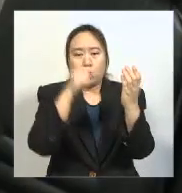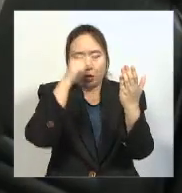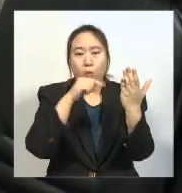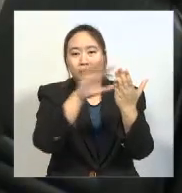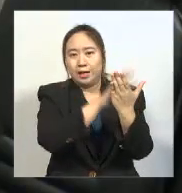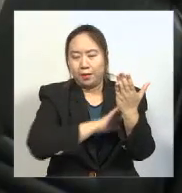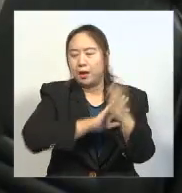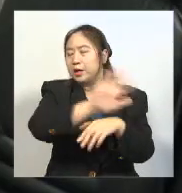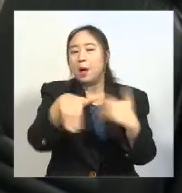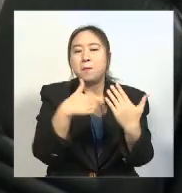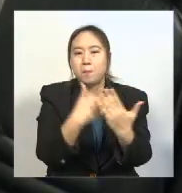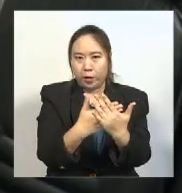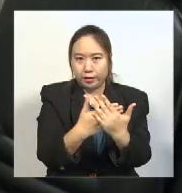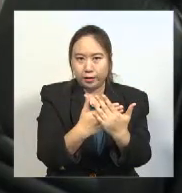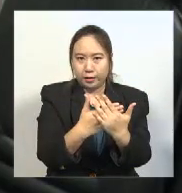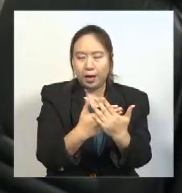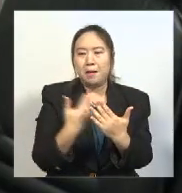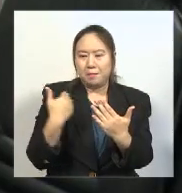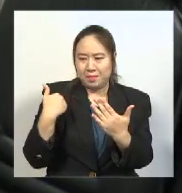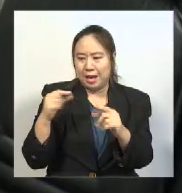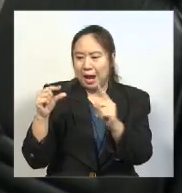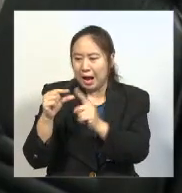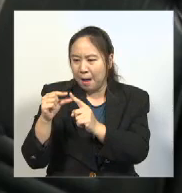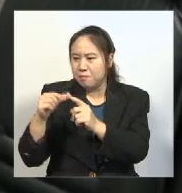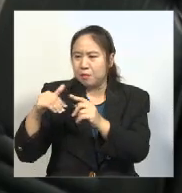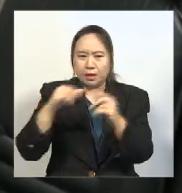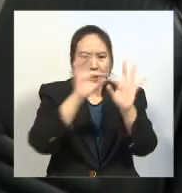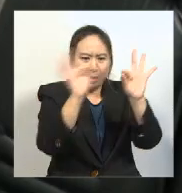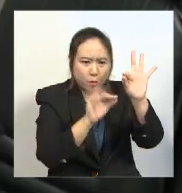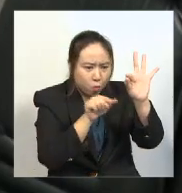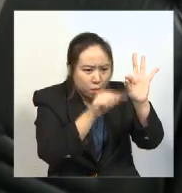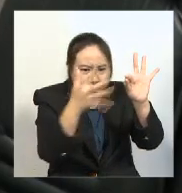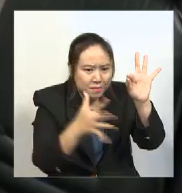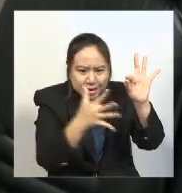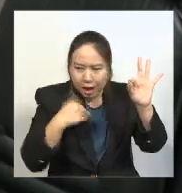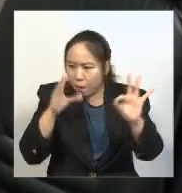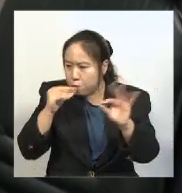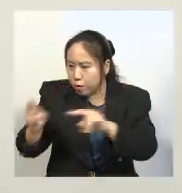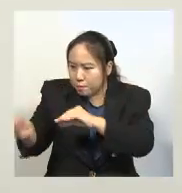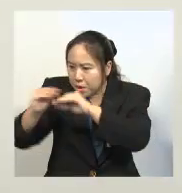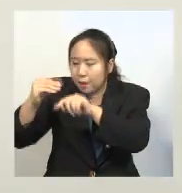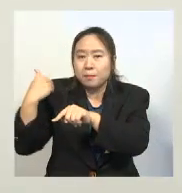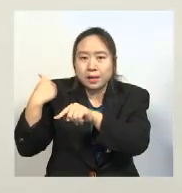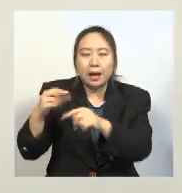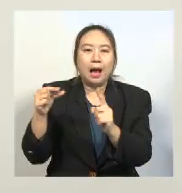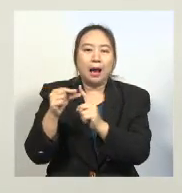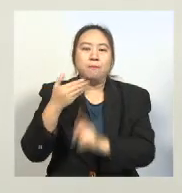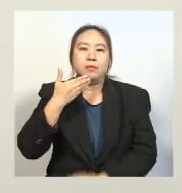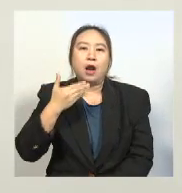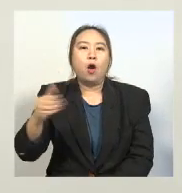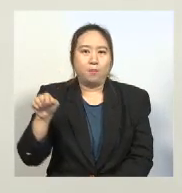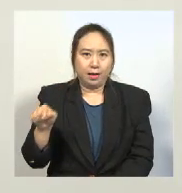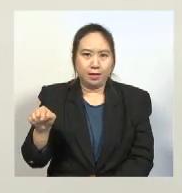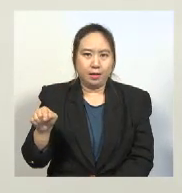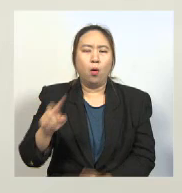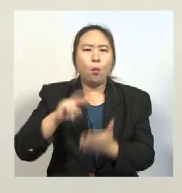ไทยทุกประการและมีถ้อยคำที่เกินเลยไปจากที่รัฐธรรมนูญบัญญัติไว้คือคำว่าตลอดไปซึ่งถือเป็นการ